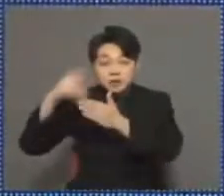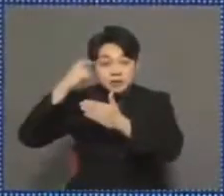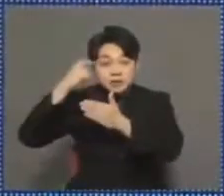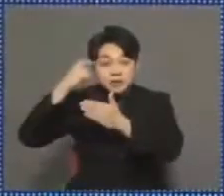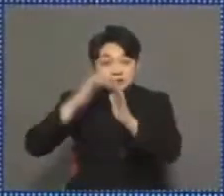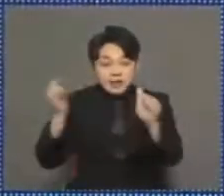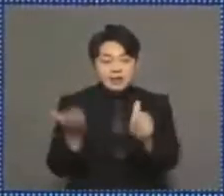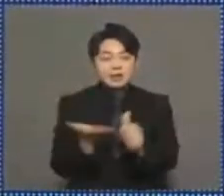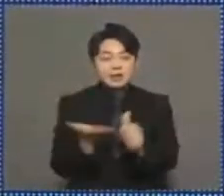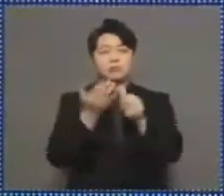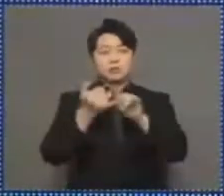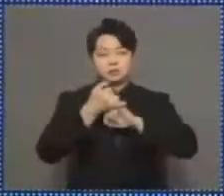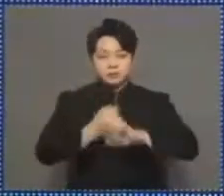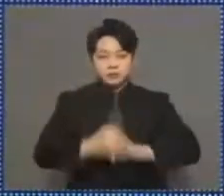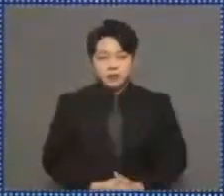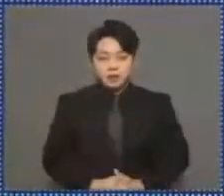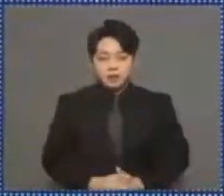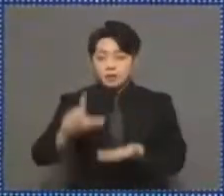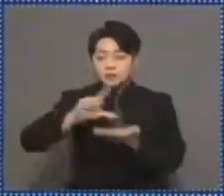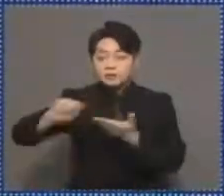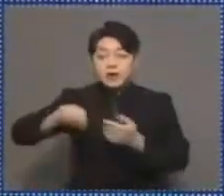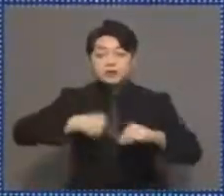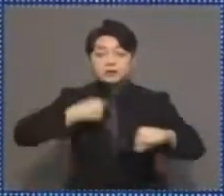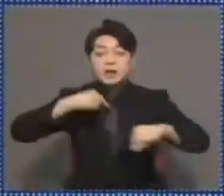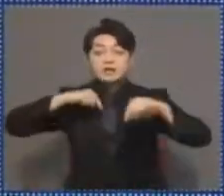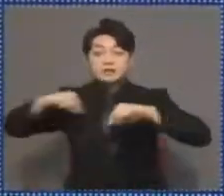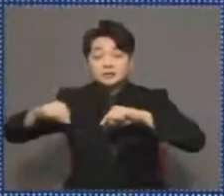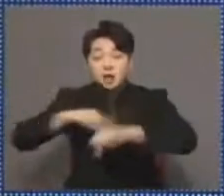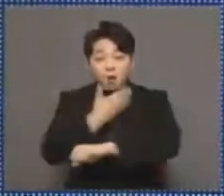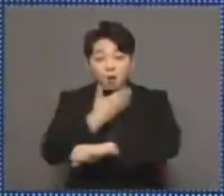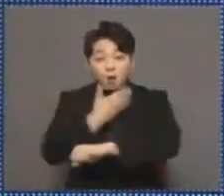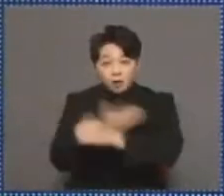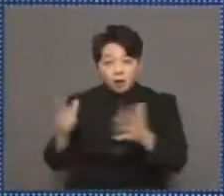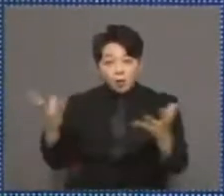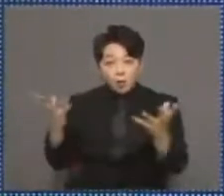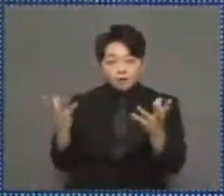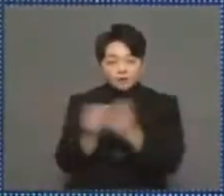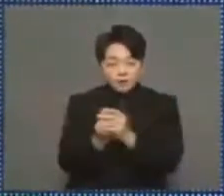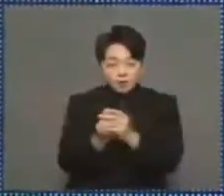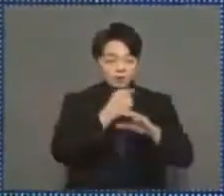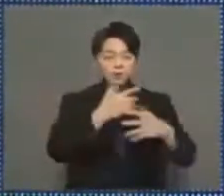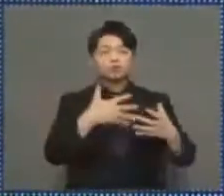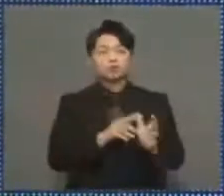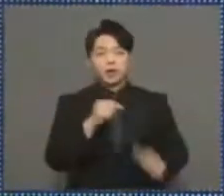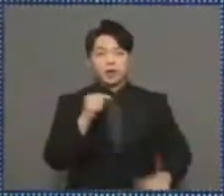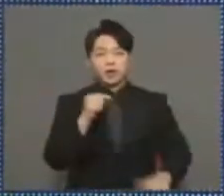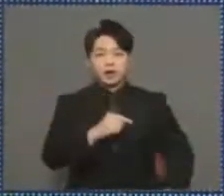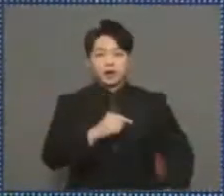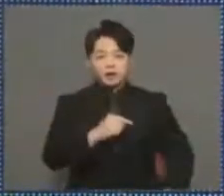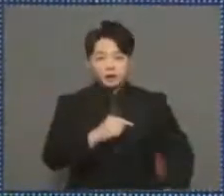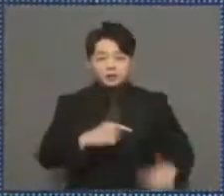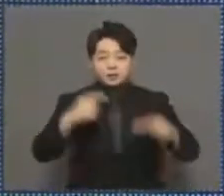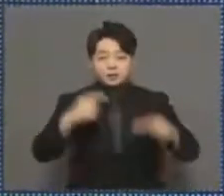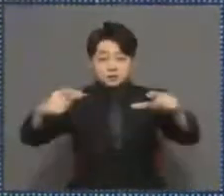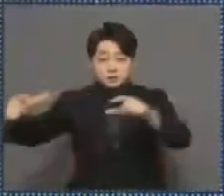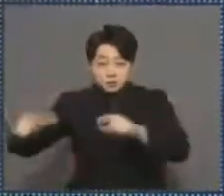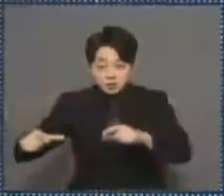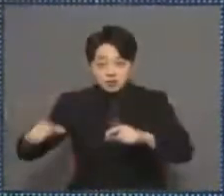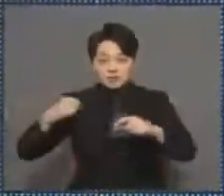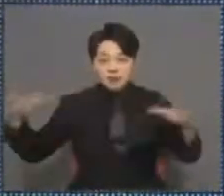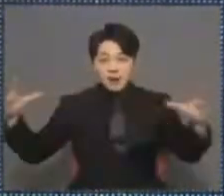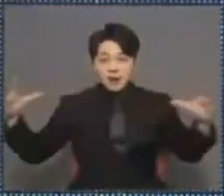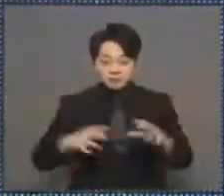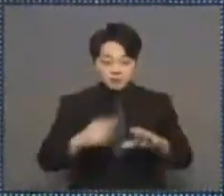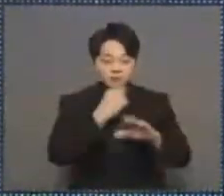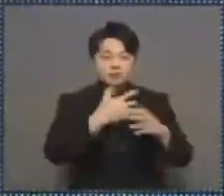키우겠습니다. 지방자치 분권을 완성하는 민주당, 민주개혁 세력이 진정 다수가 되는 민주당,